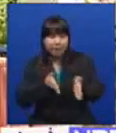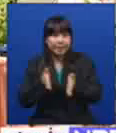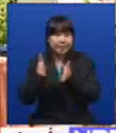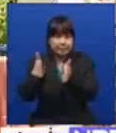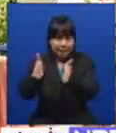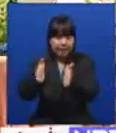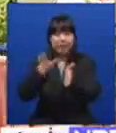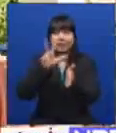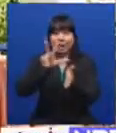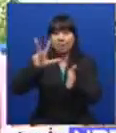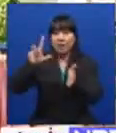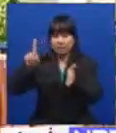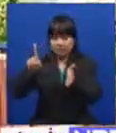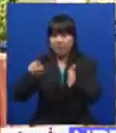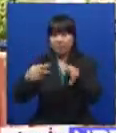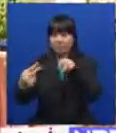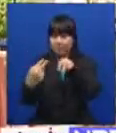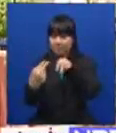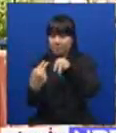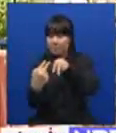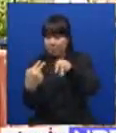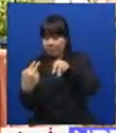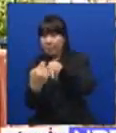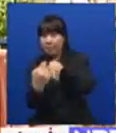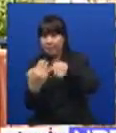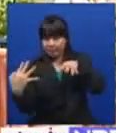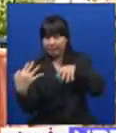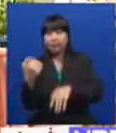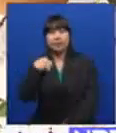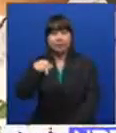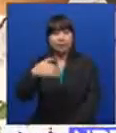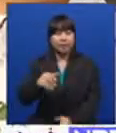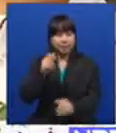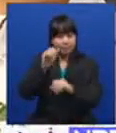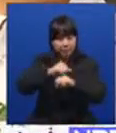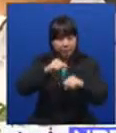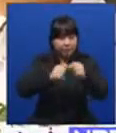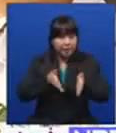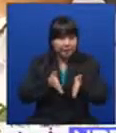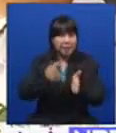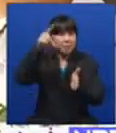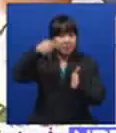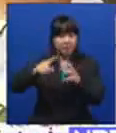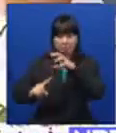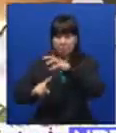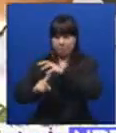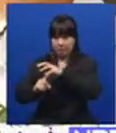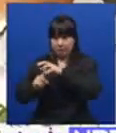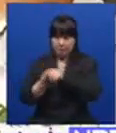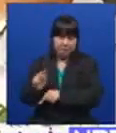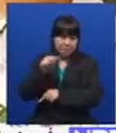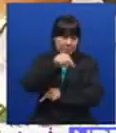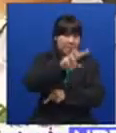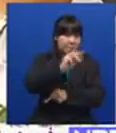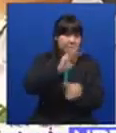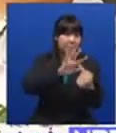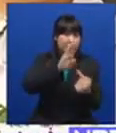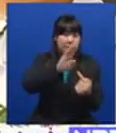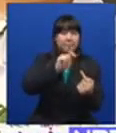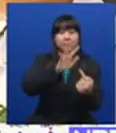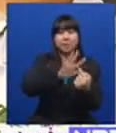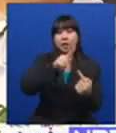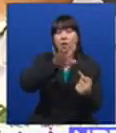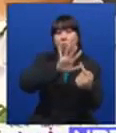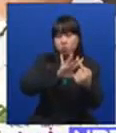331เป็น4ช่องจราจรและก่อสร้างทางหลวงพิเศษระหว่างเมืองพัทยามาบตพุตเพื่อเชื่อมโยงเส้นทางการ